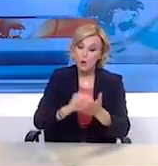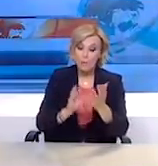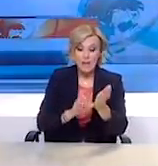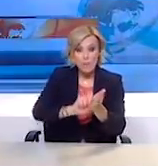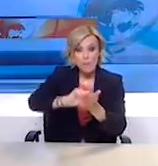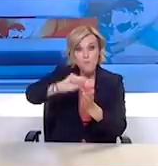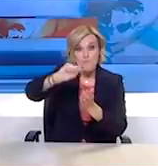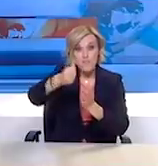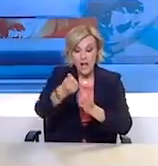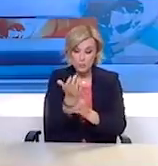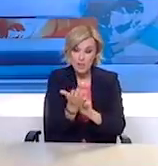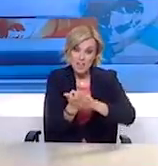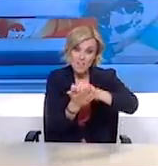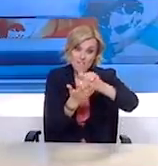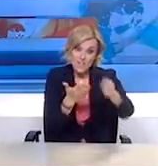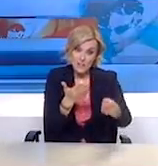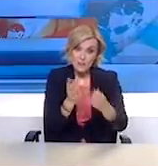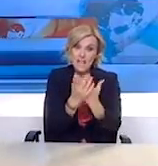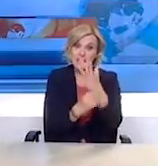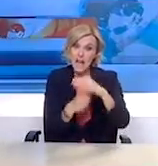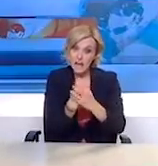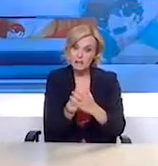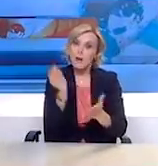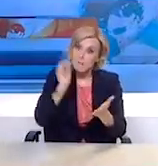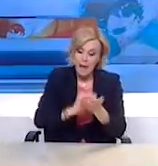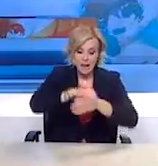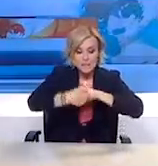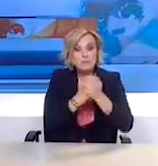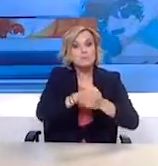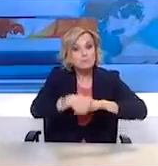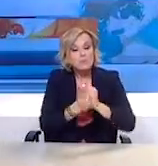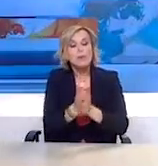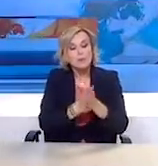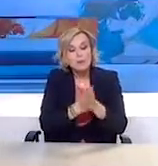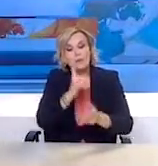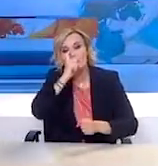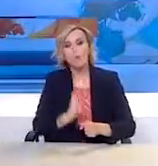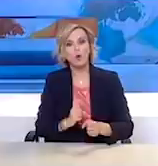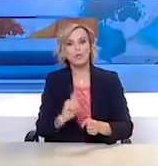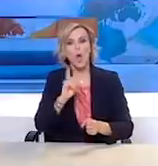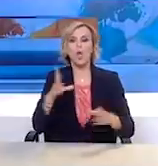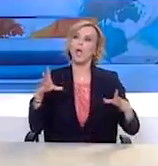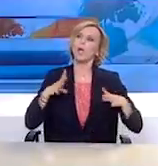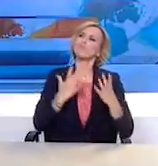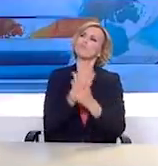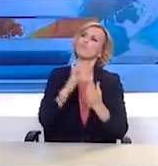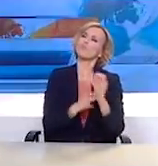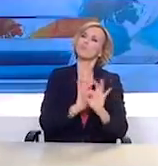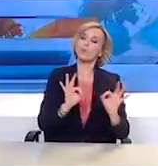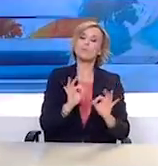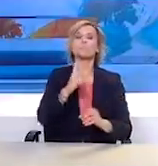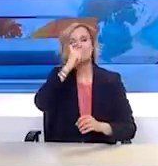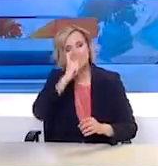γάντια, μπορούμε να μολυνθούμε και συνεπώς το πλύσιμο των χεριών αμέσως μετά την αφαίρεση των γαντιών είναι απαραίτητο. Θα